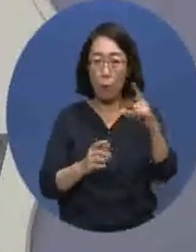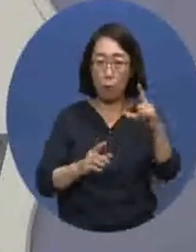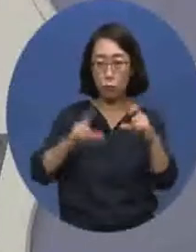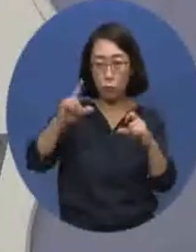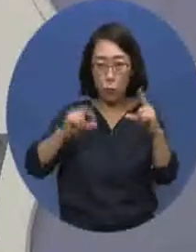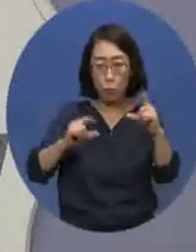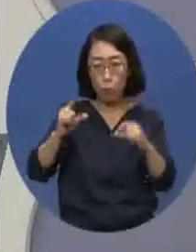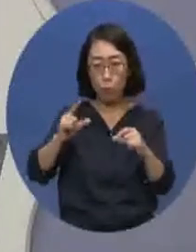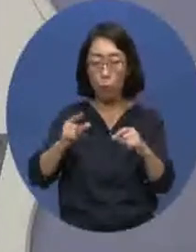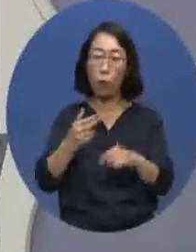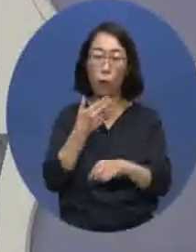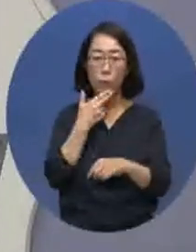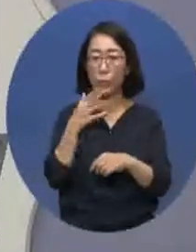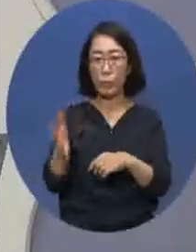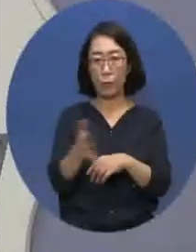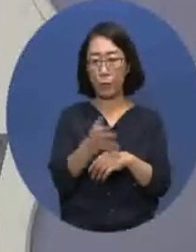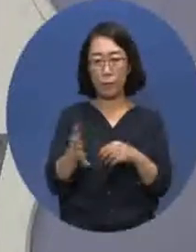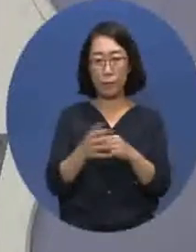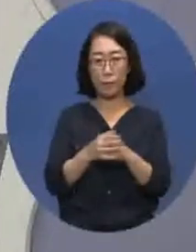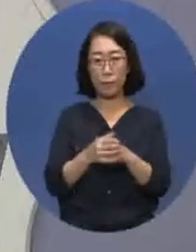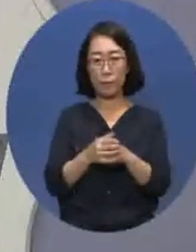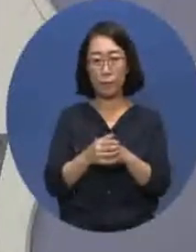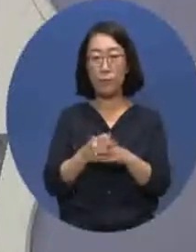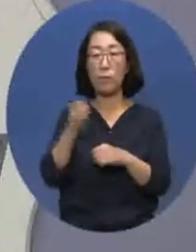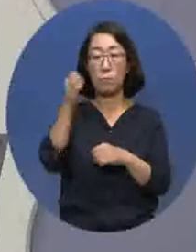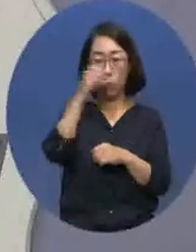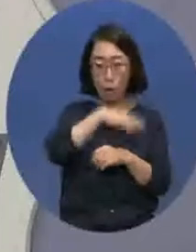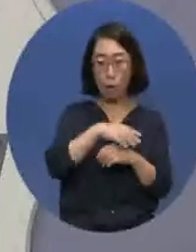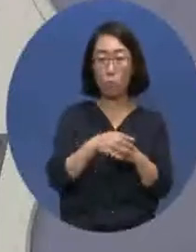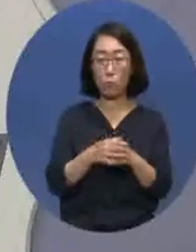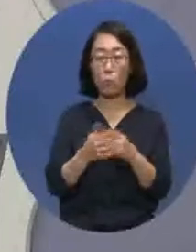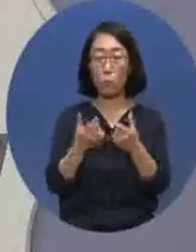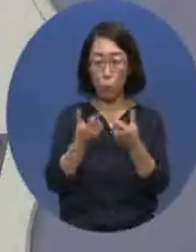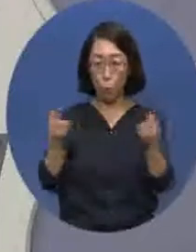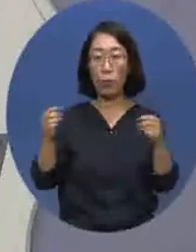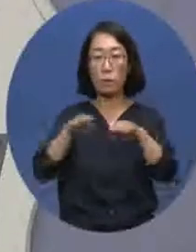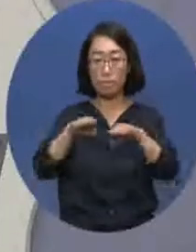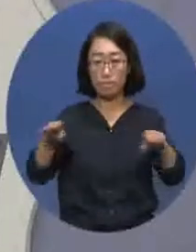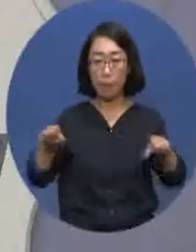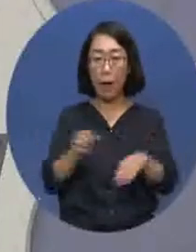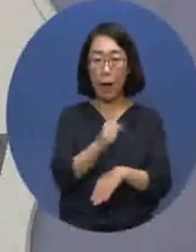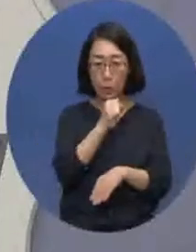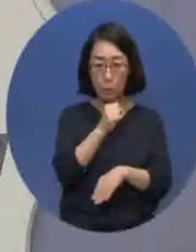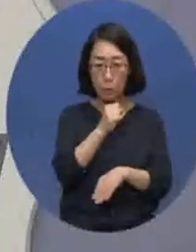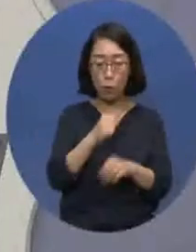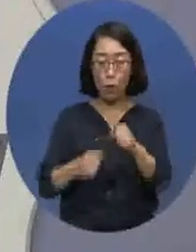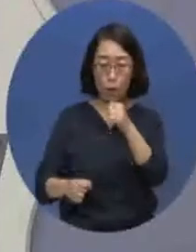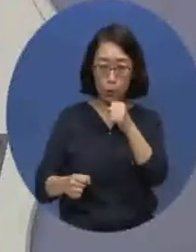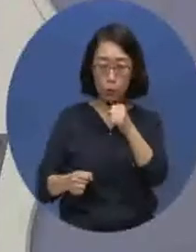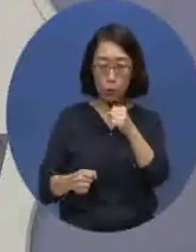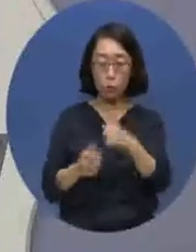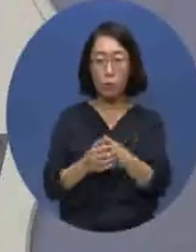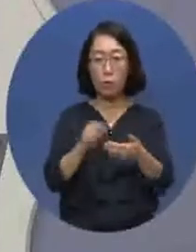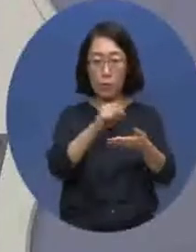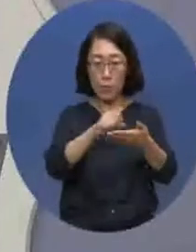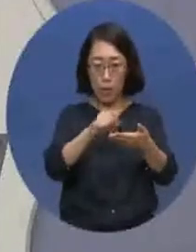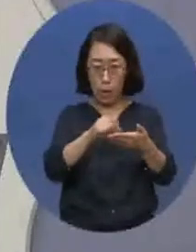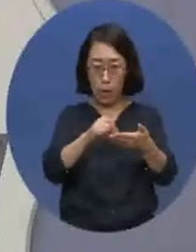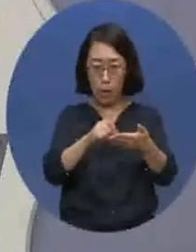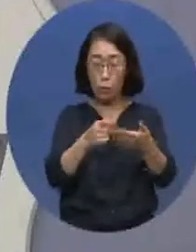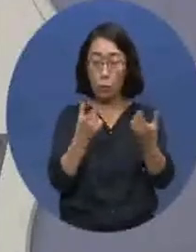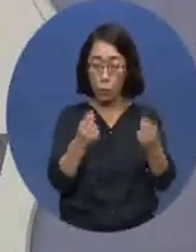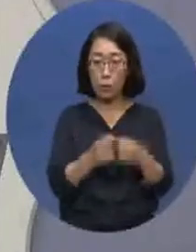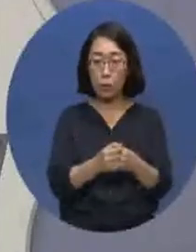몇프로 이런 단어가 없습니다 글 그냥 그냥 똑같은 아나운서 9 똑같은 작가 고 똑같은